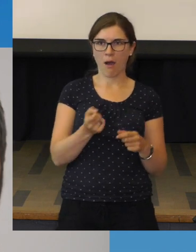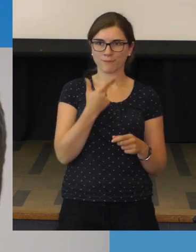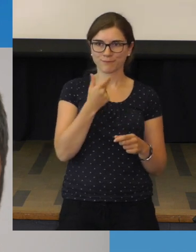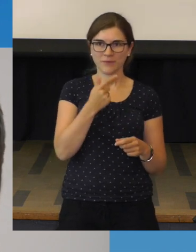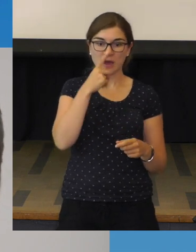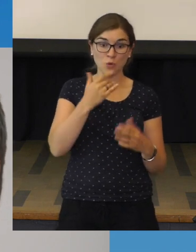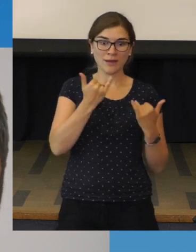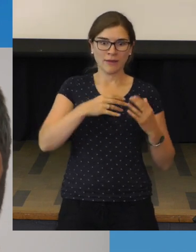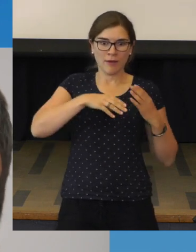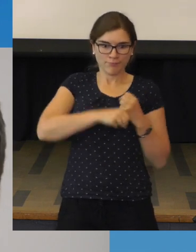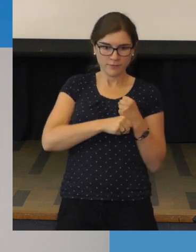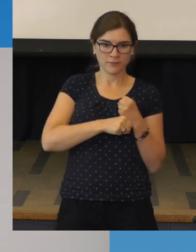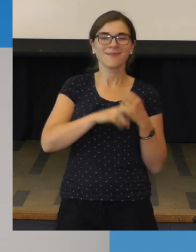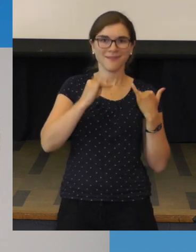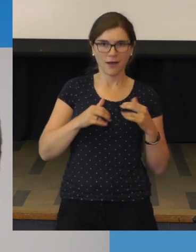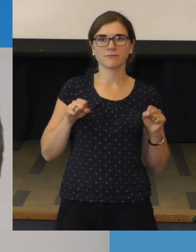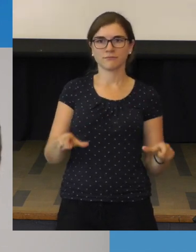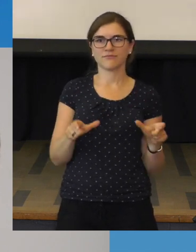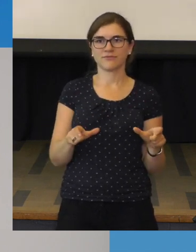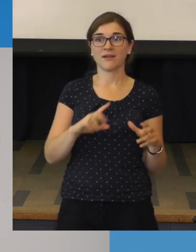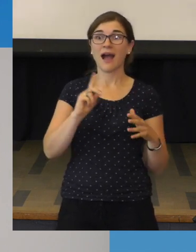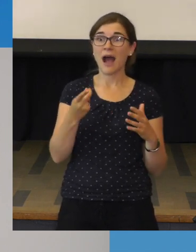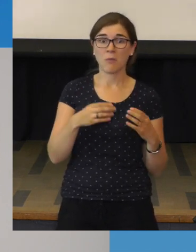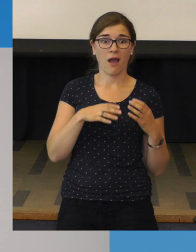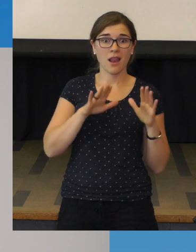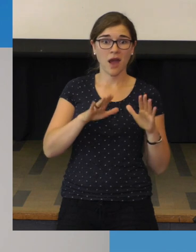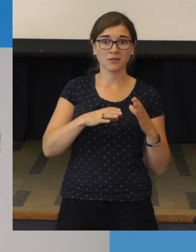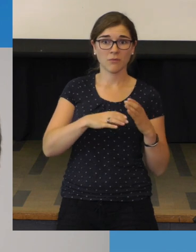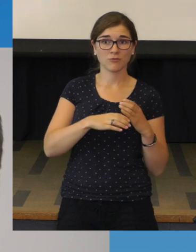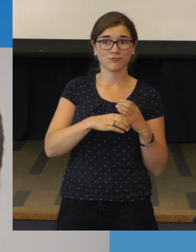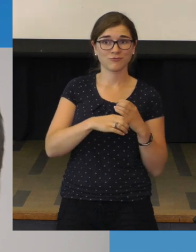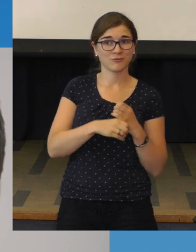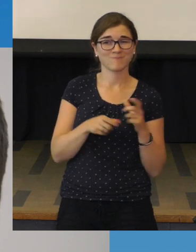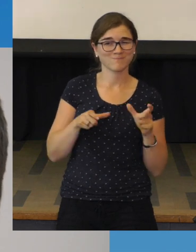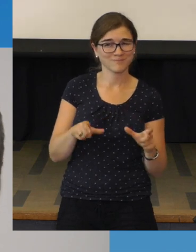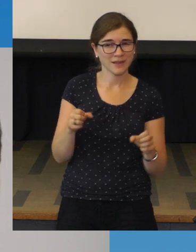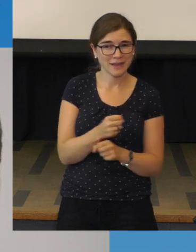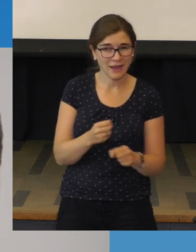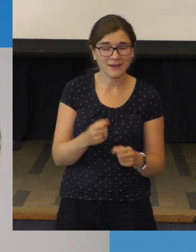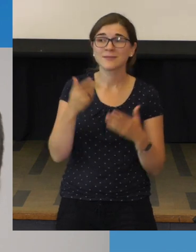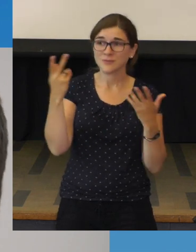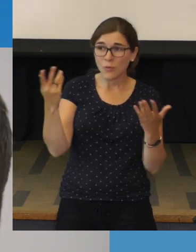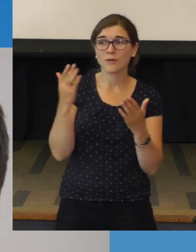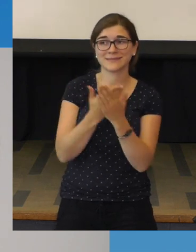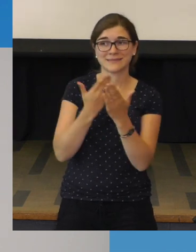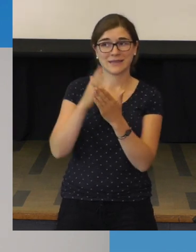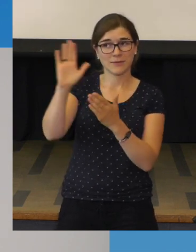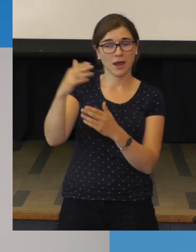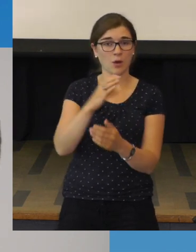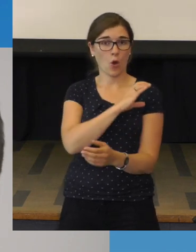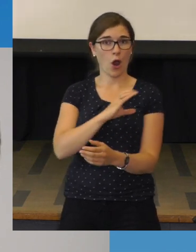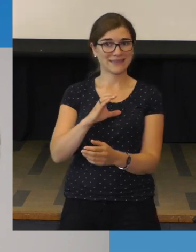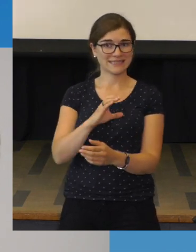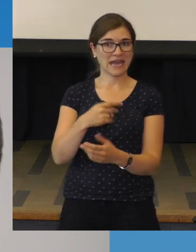akute Zugehen, die Stentthrombose. Sprich, für Sie wäre wichtig, den Diabetes optimal einzustellen, Ihre Cholesterinwerte,